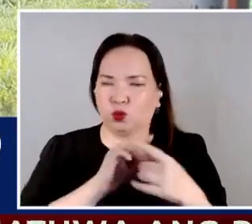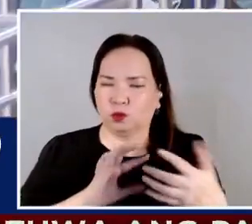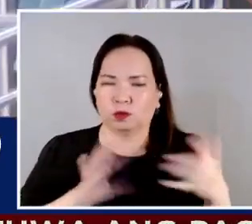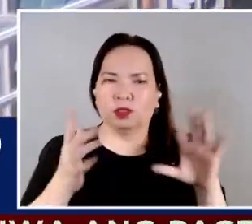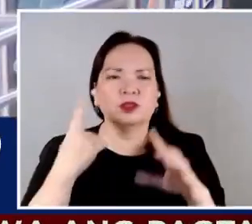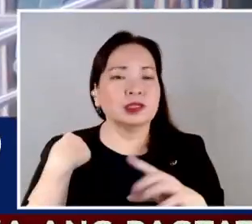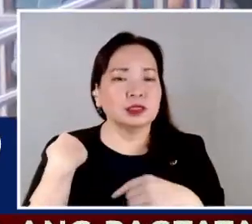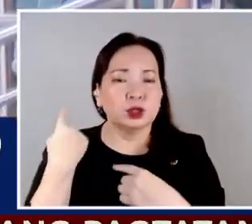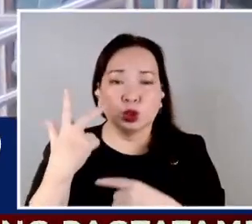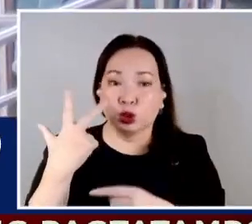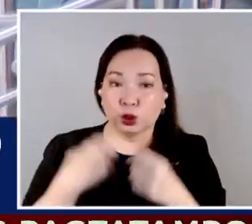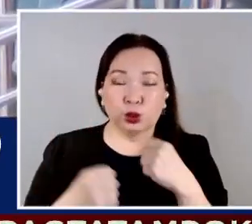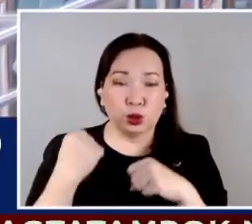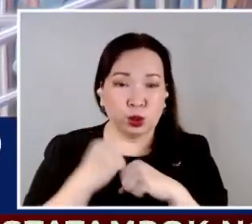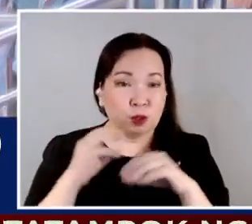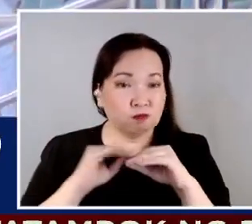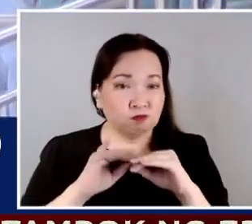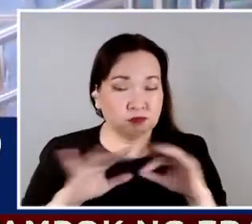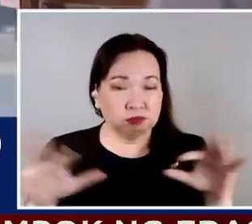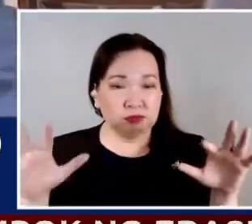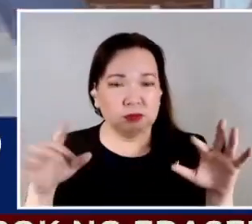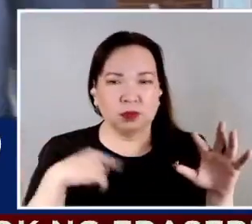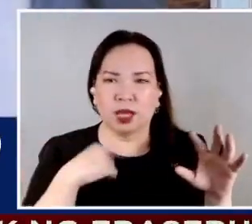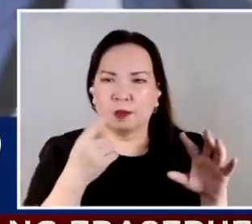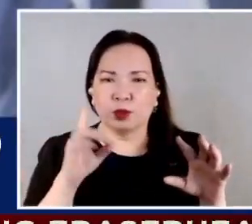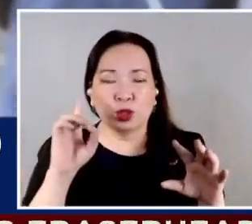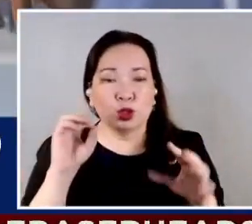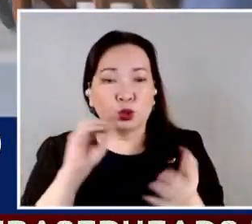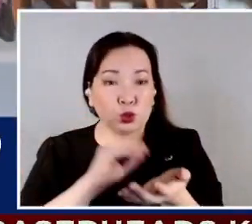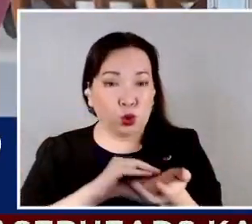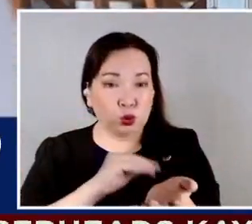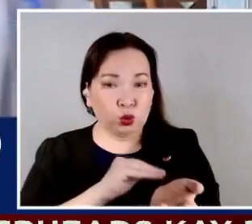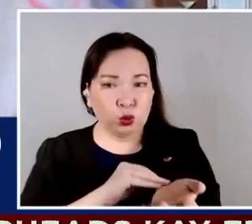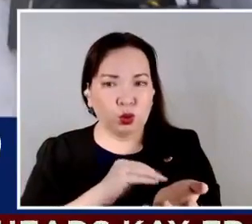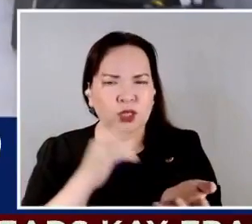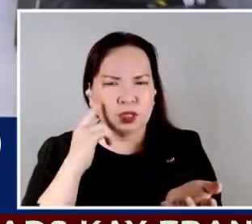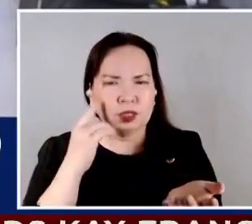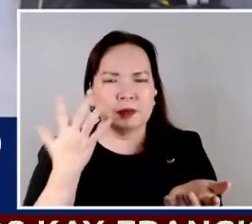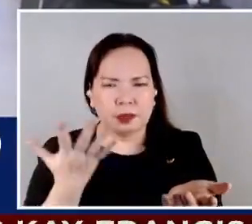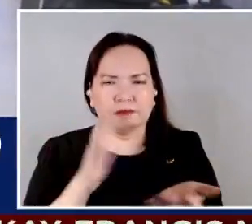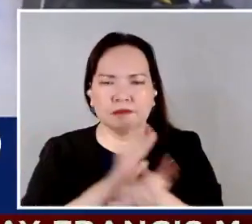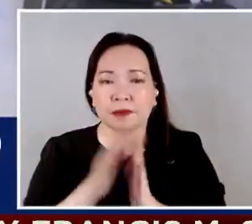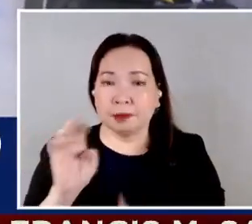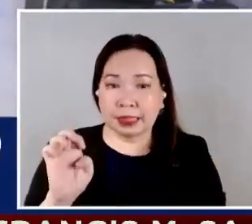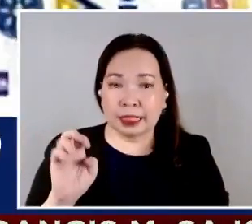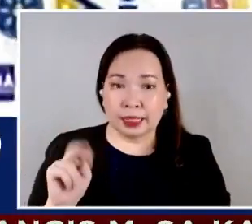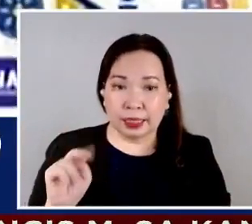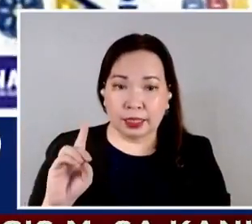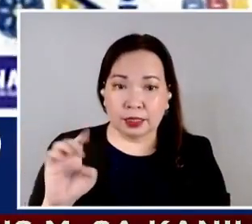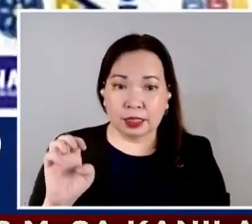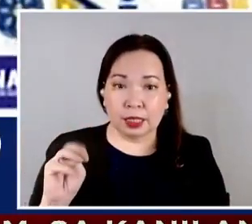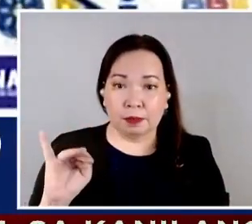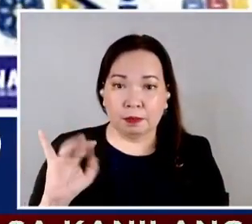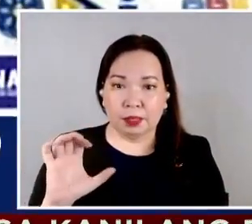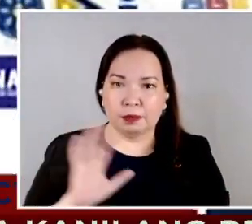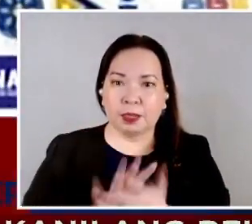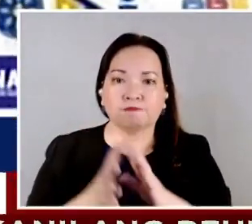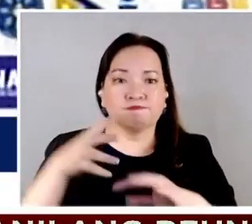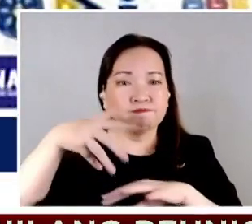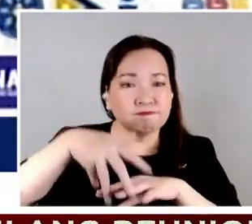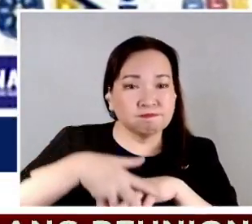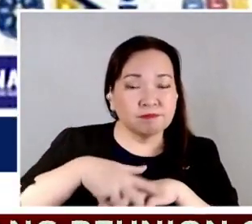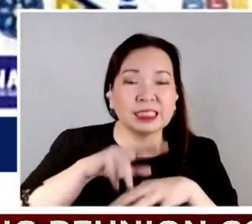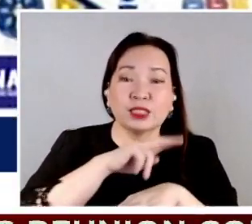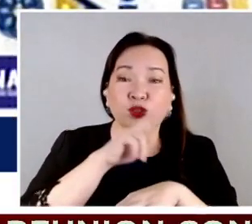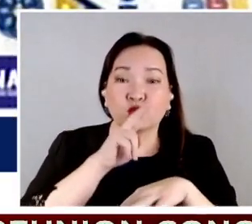kumalatang virus, tingin ng isang doktor, dumarating na ang puntong endemic na nga ang COVID. Mukhang nagiging endemic na